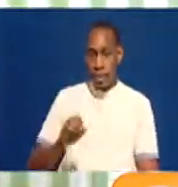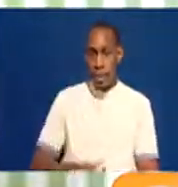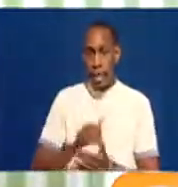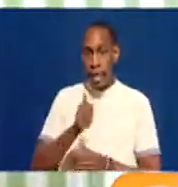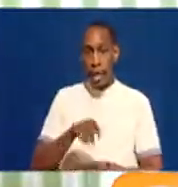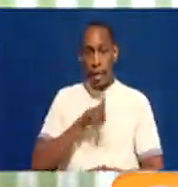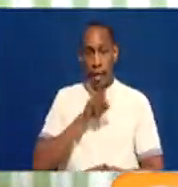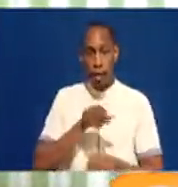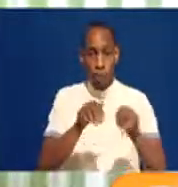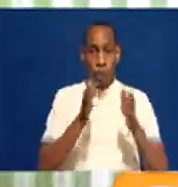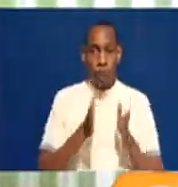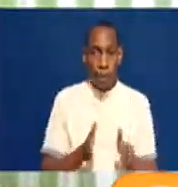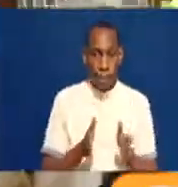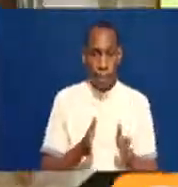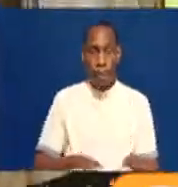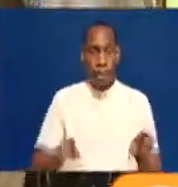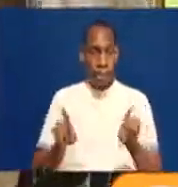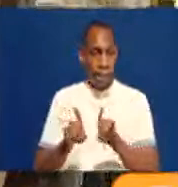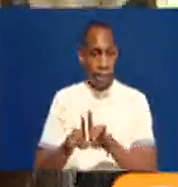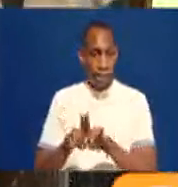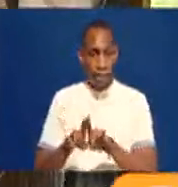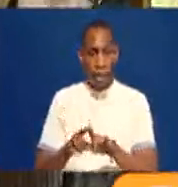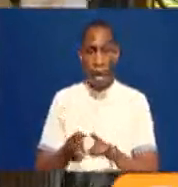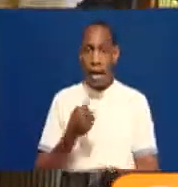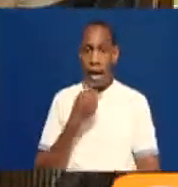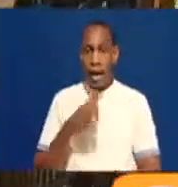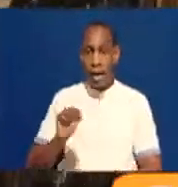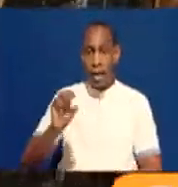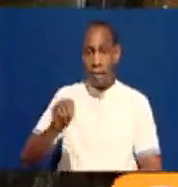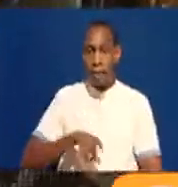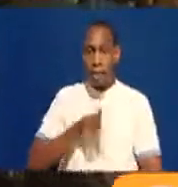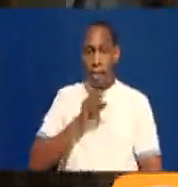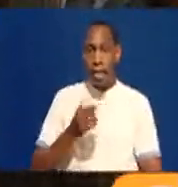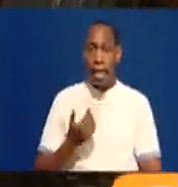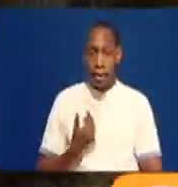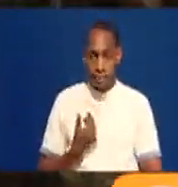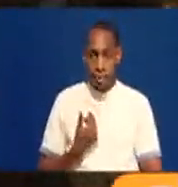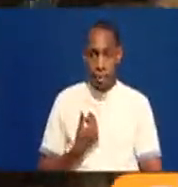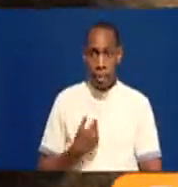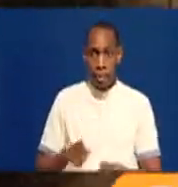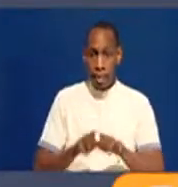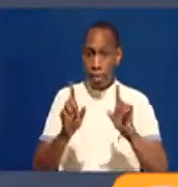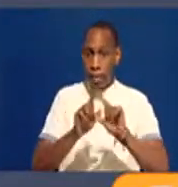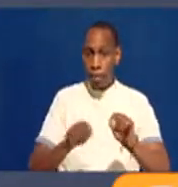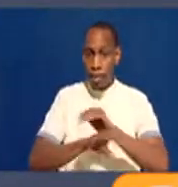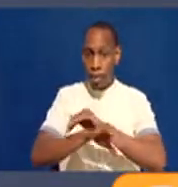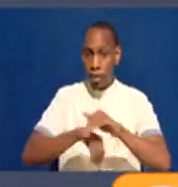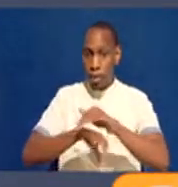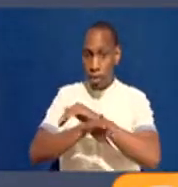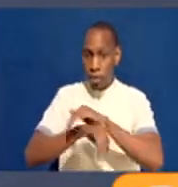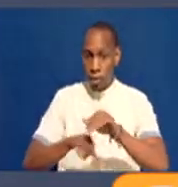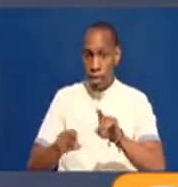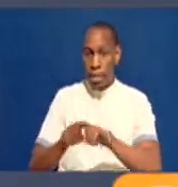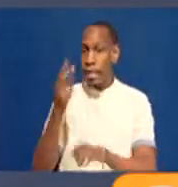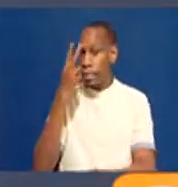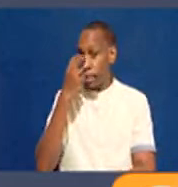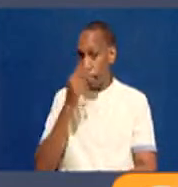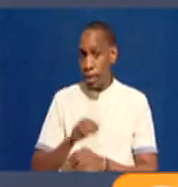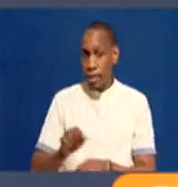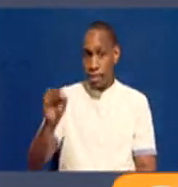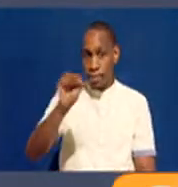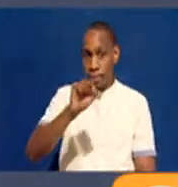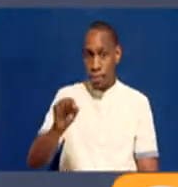another poultry farmer who had 150 broiler chicken allegedly stolen by Susan Kamau.